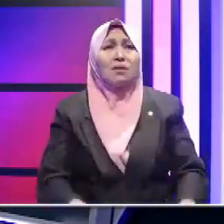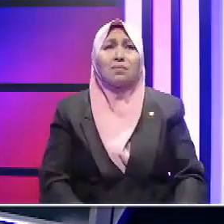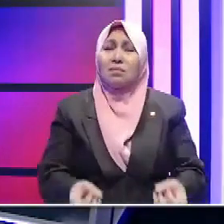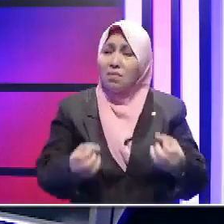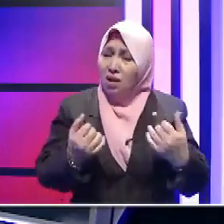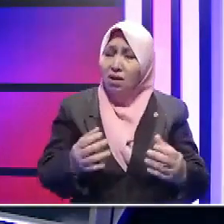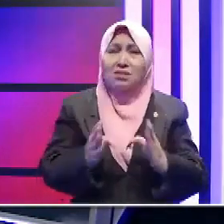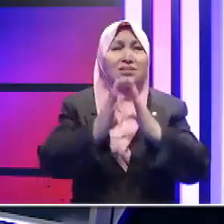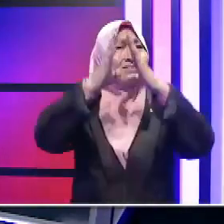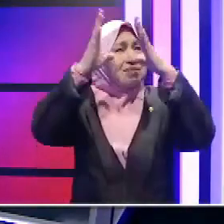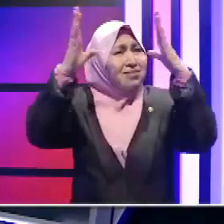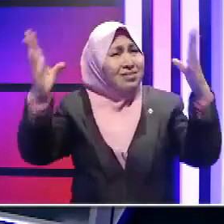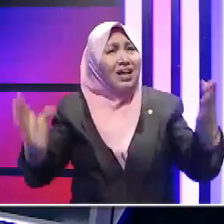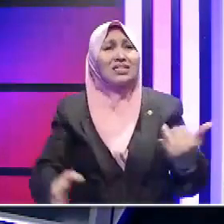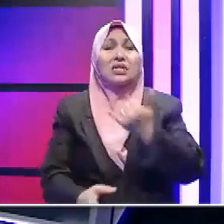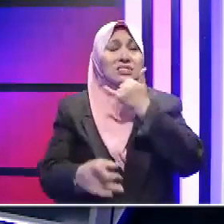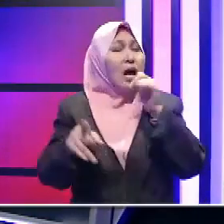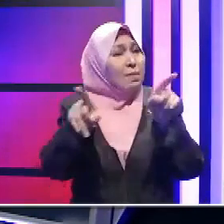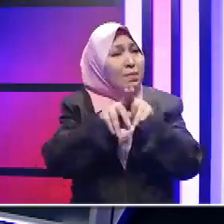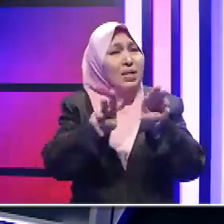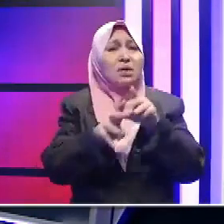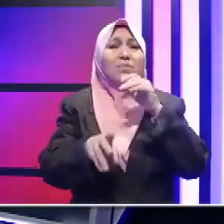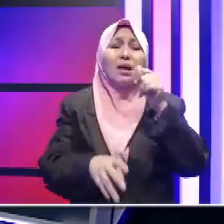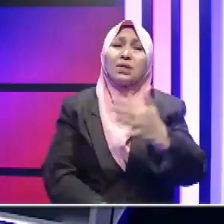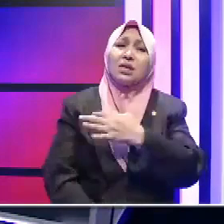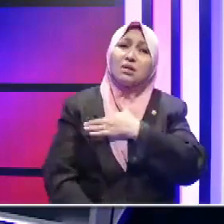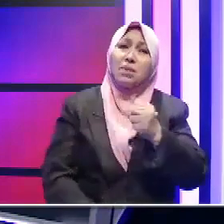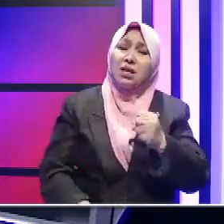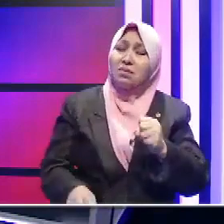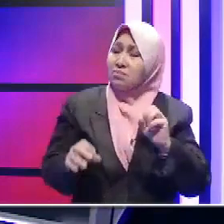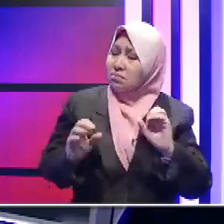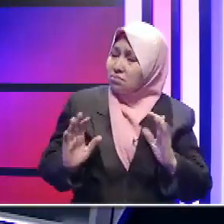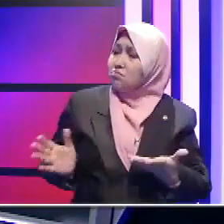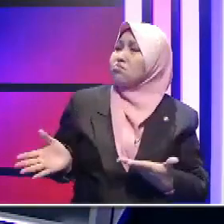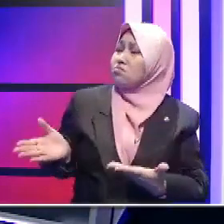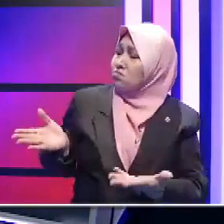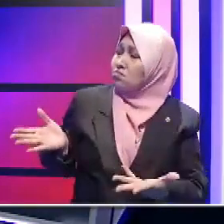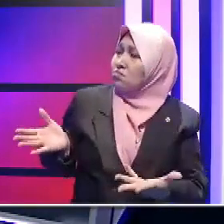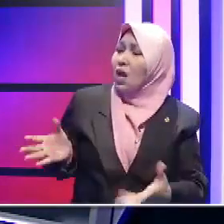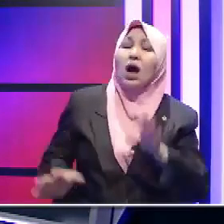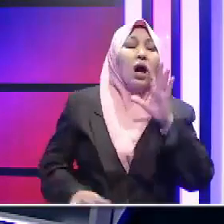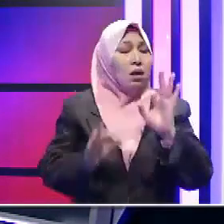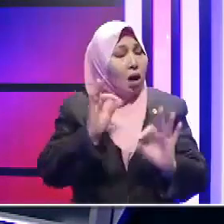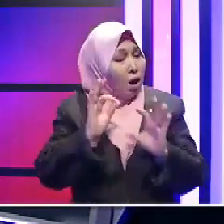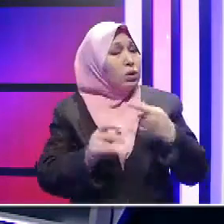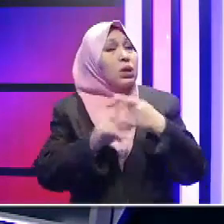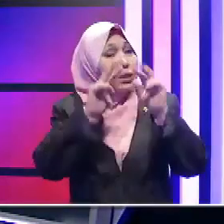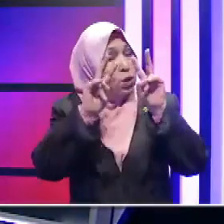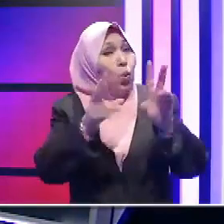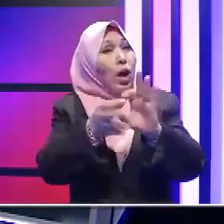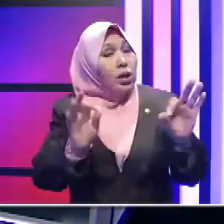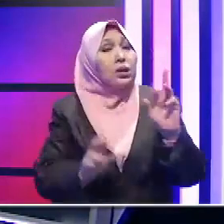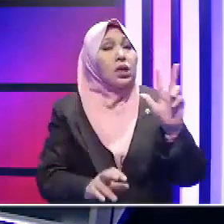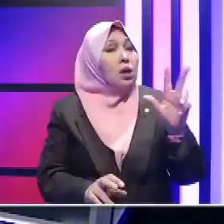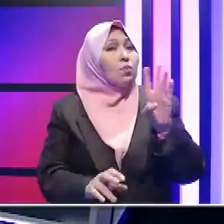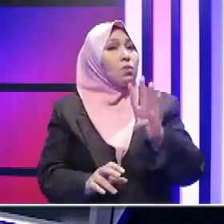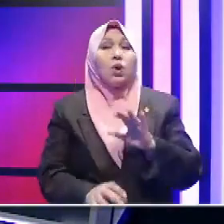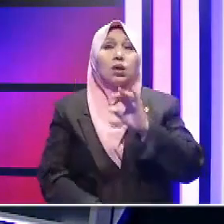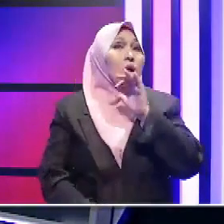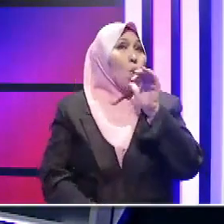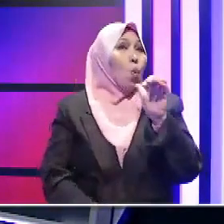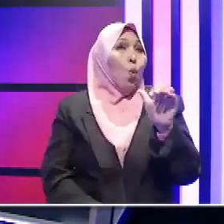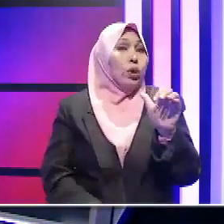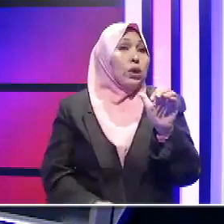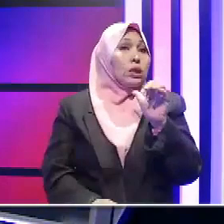kesalahannya seperti tidak beriman kepada Allah kalau kita lihat ayat 34 dia bukan sekadar